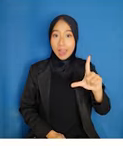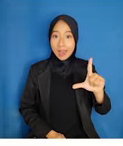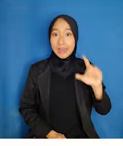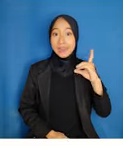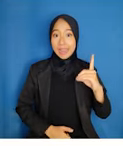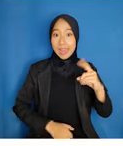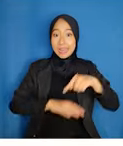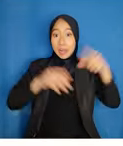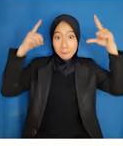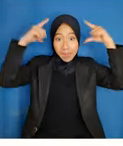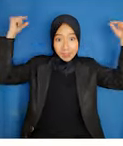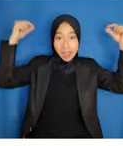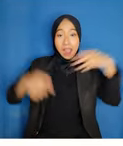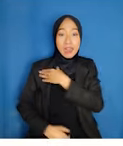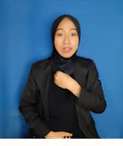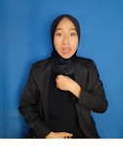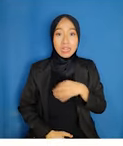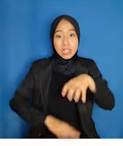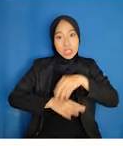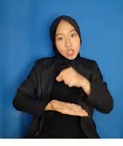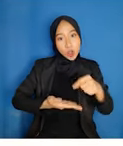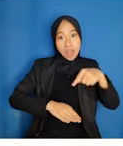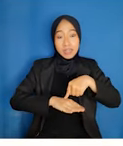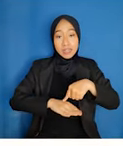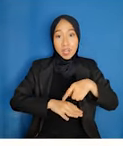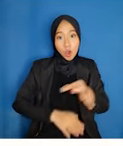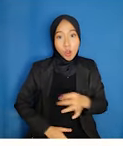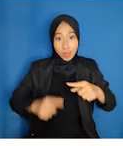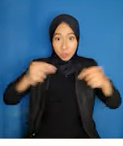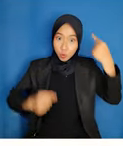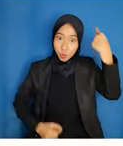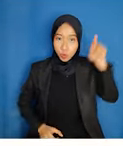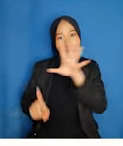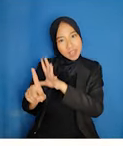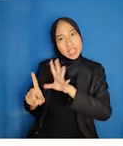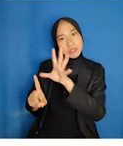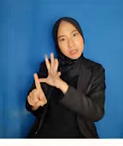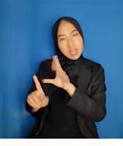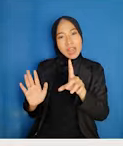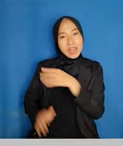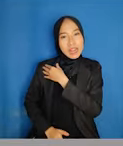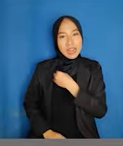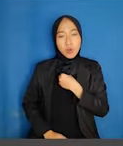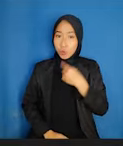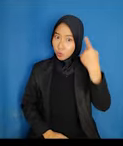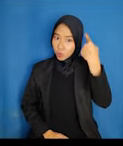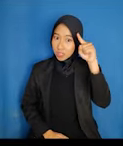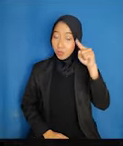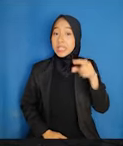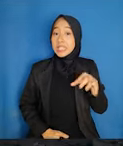sama dengan sekolah-sekolah Kota Bukit Tinggi dalam rangka untuk asesmen dan identifikasi siswa berkebutuhan